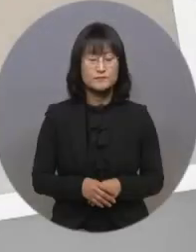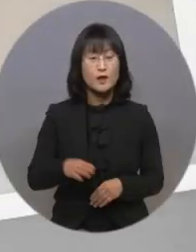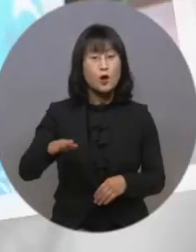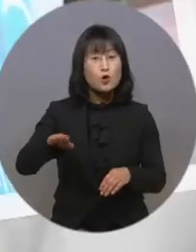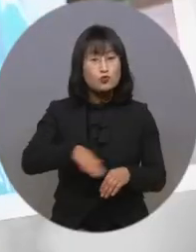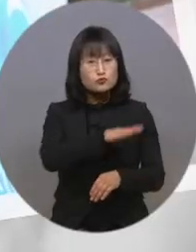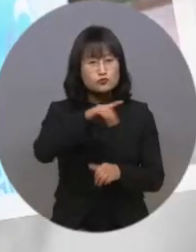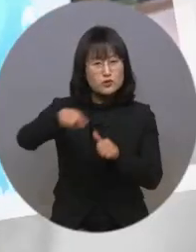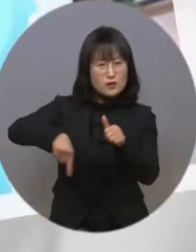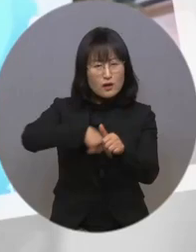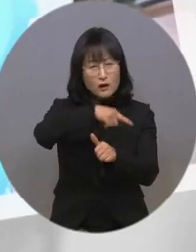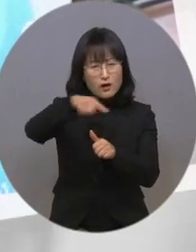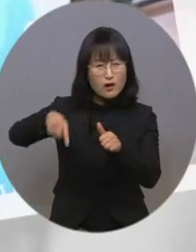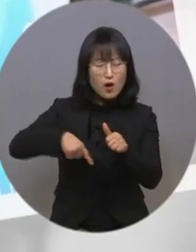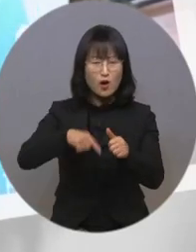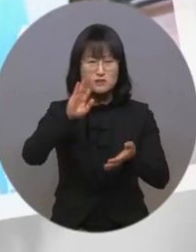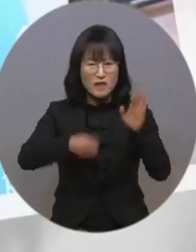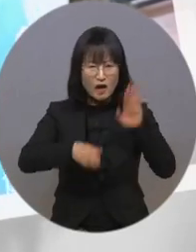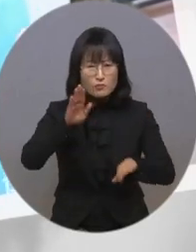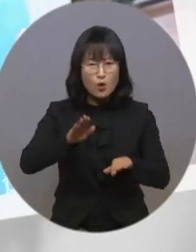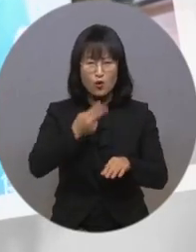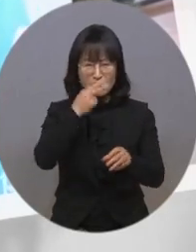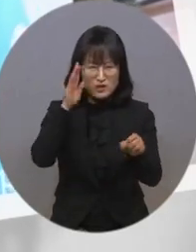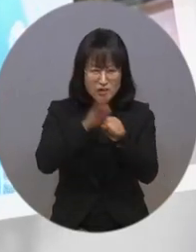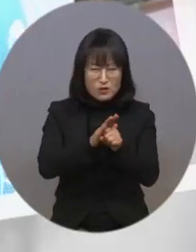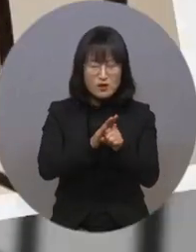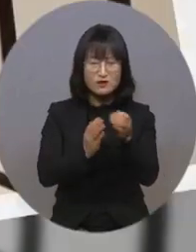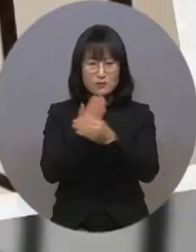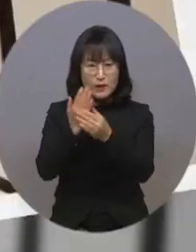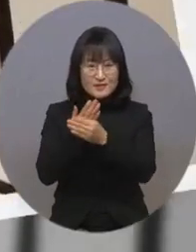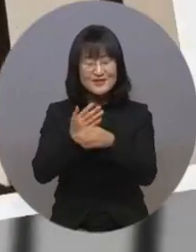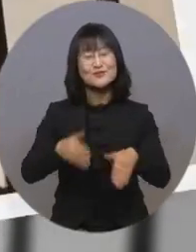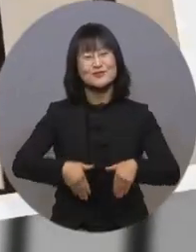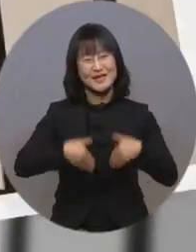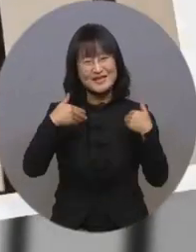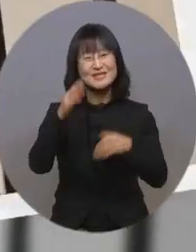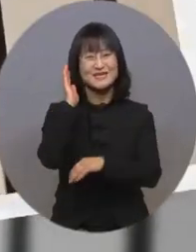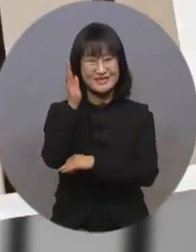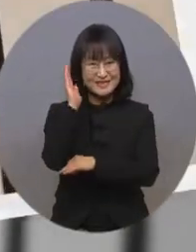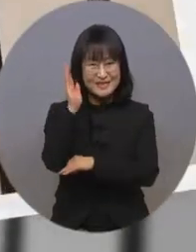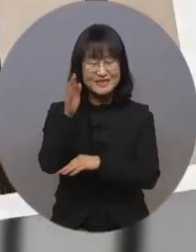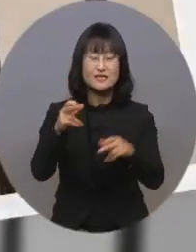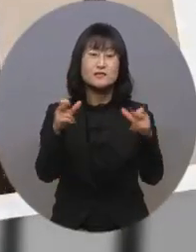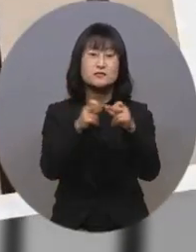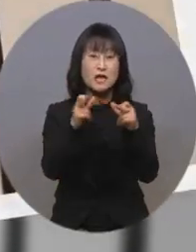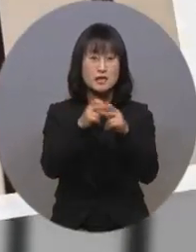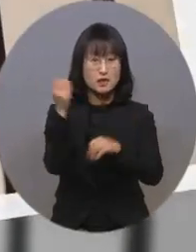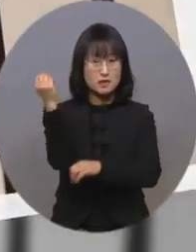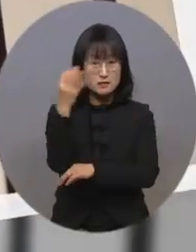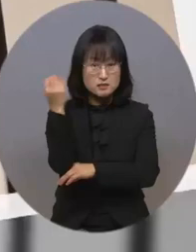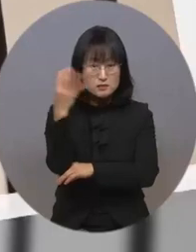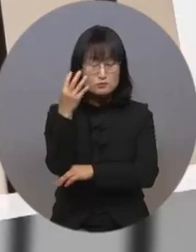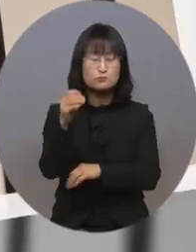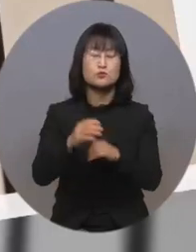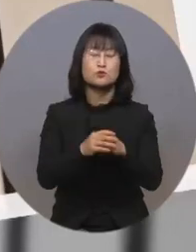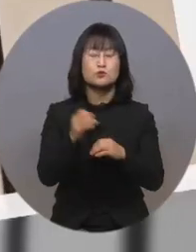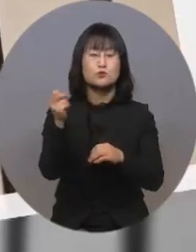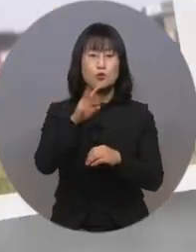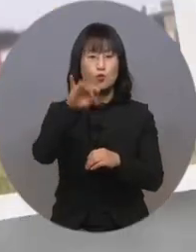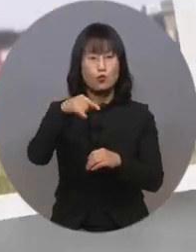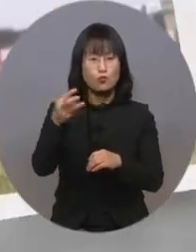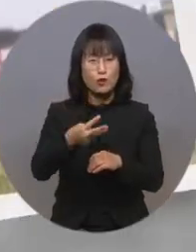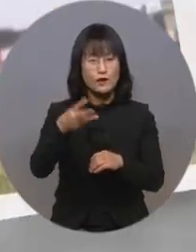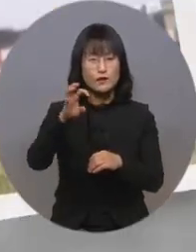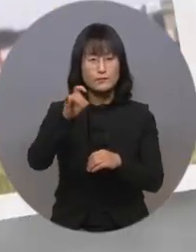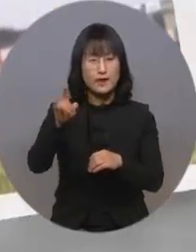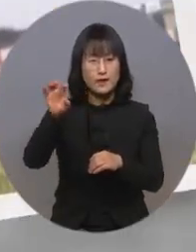일어나는 불공정한 사례부터 억울한 사연, 따뜻한 미담까지 장애인신문과 웰페어뉴스 홈페이지를 통해